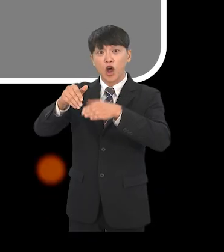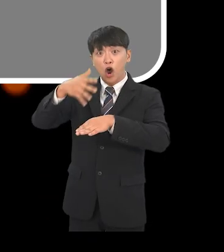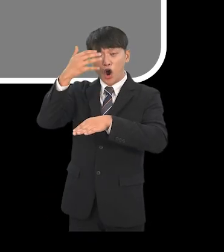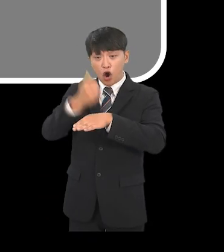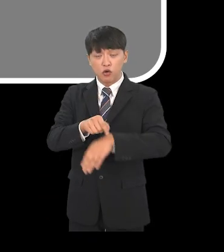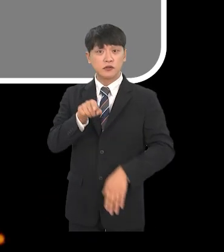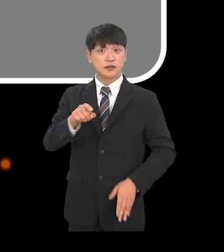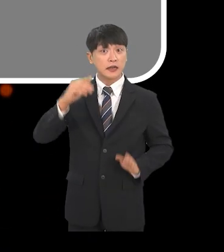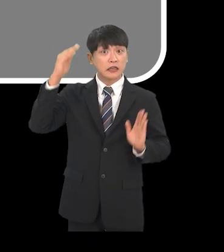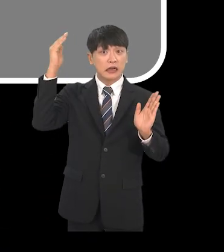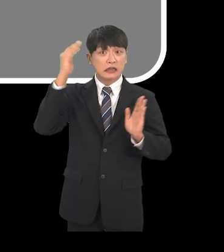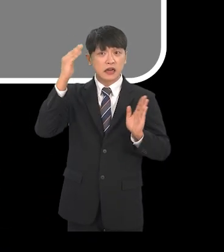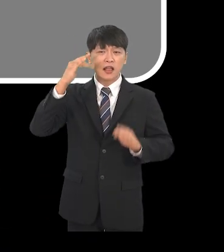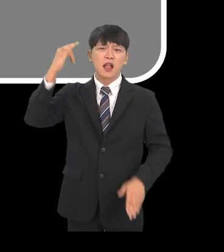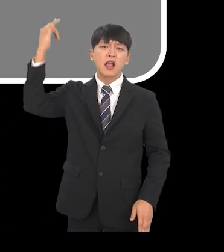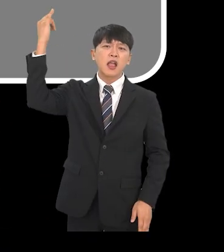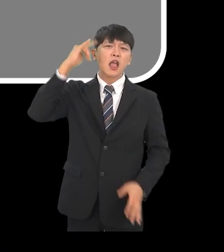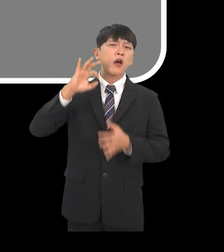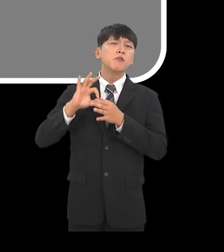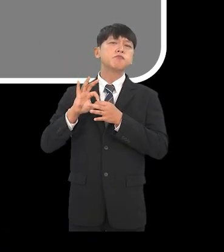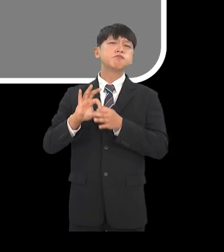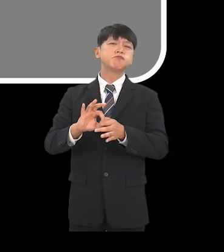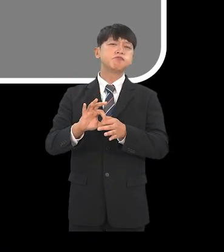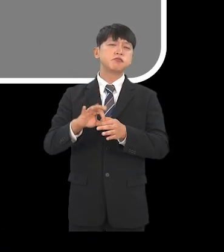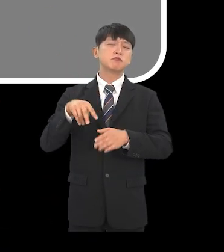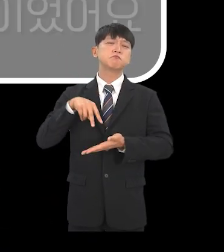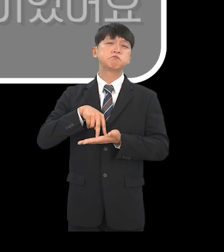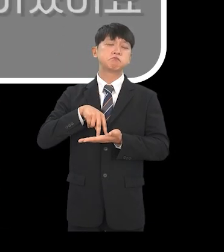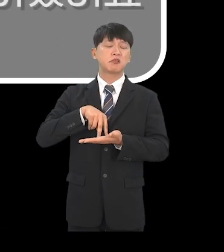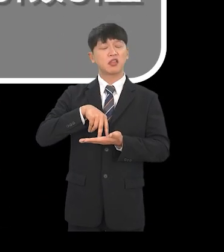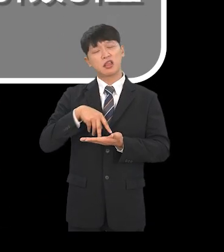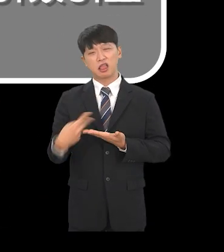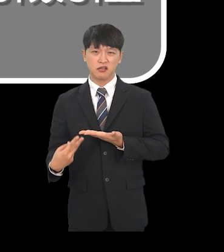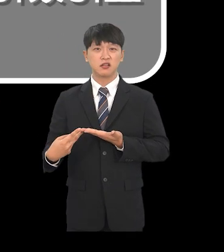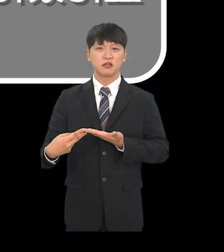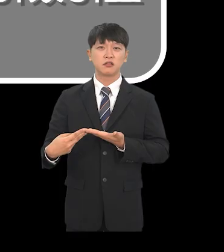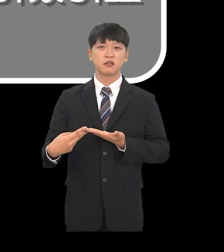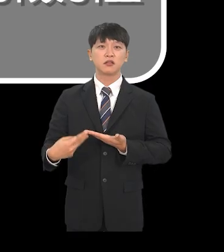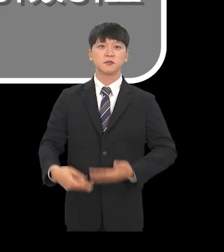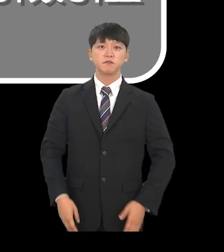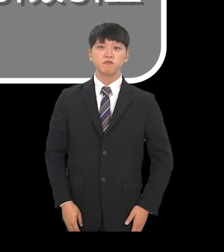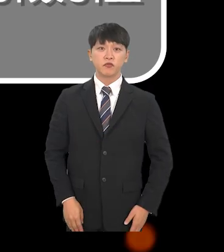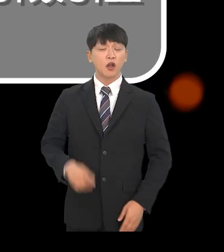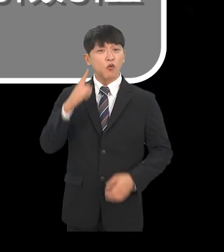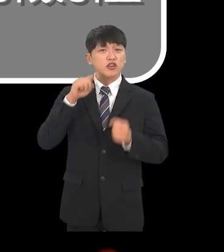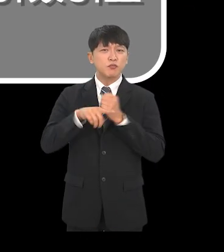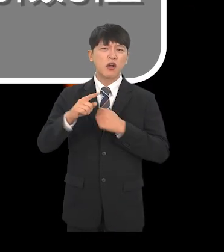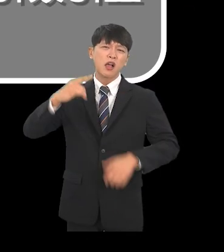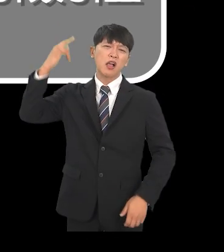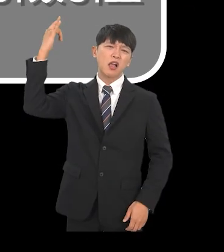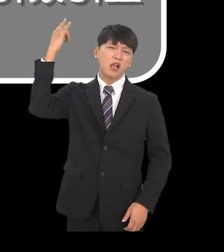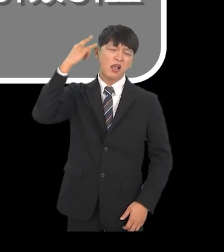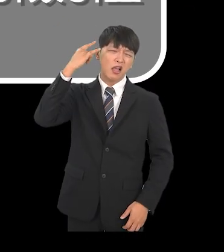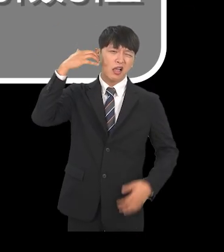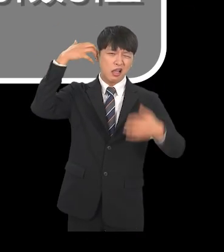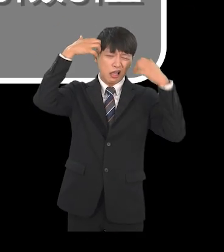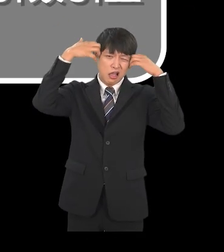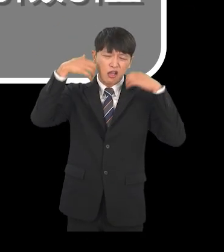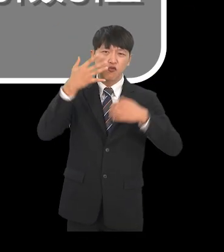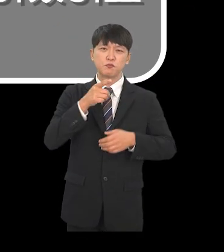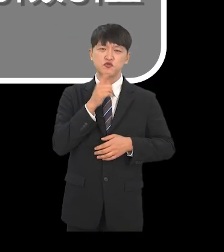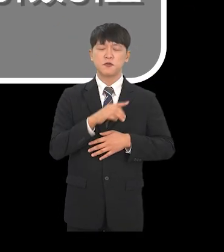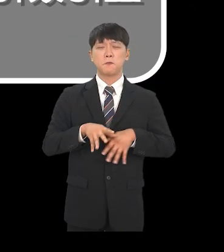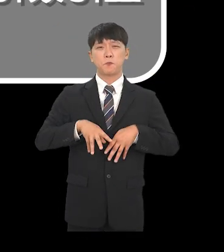몰두했는데요. 경기 후 학생은 결국 뜨거운 햇빛 아래 서 있다가 쓰러지고 말았습니다. 무더위 속 탈진해버린